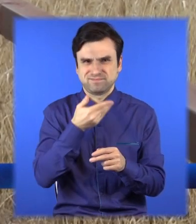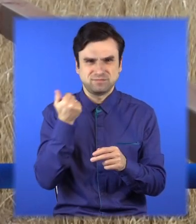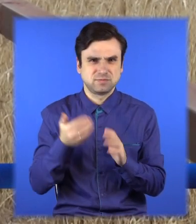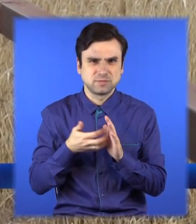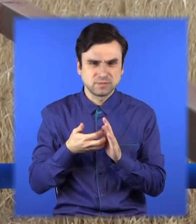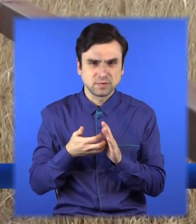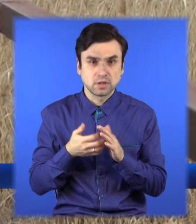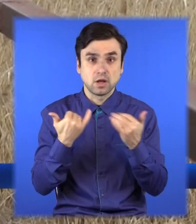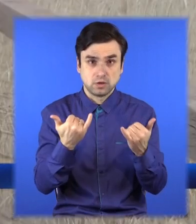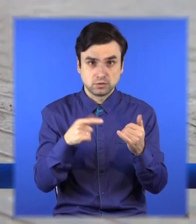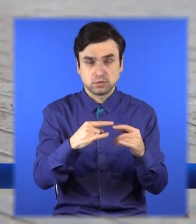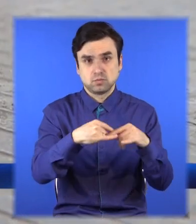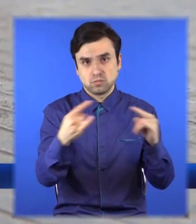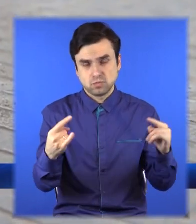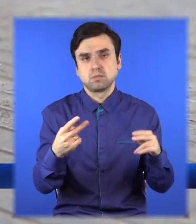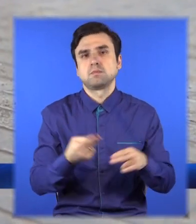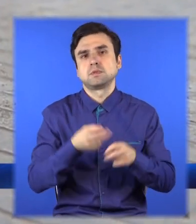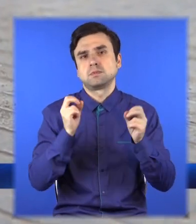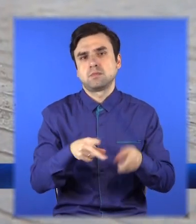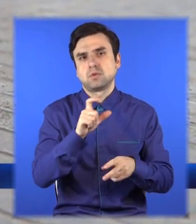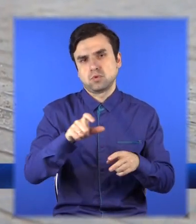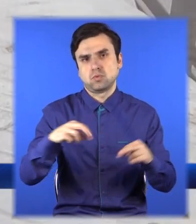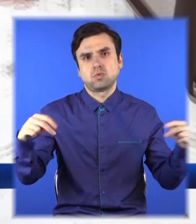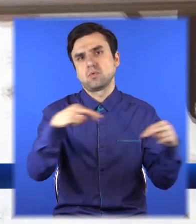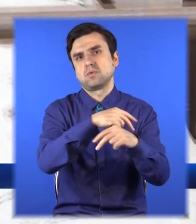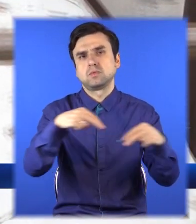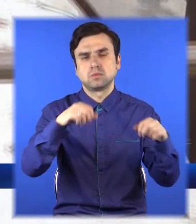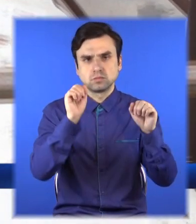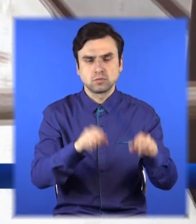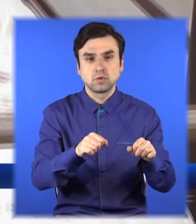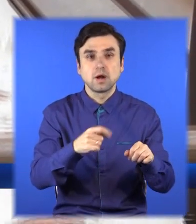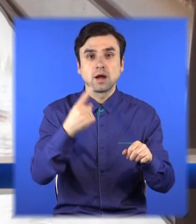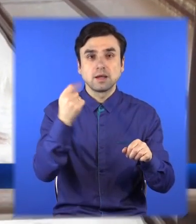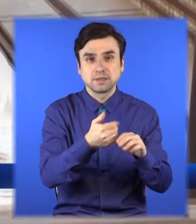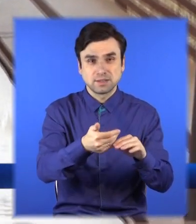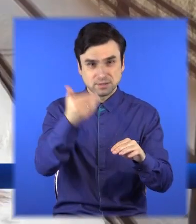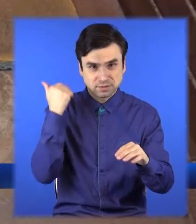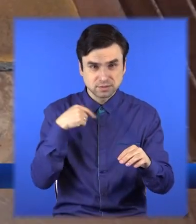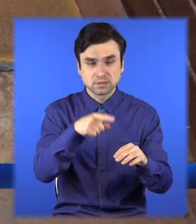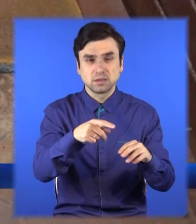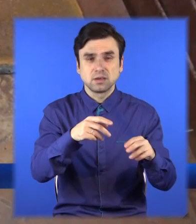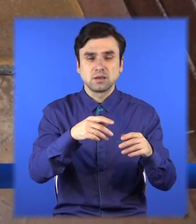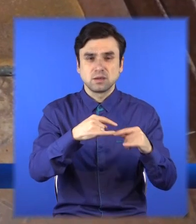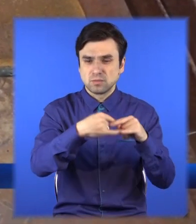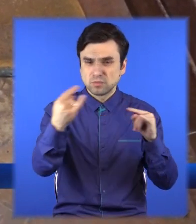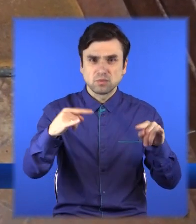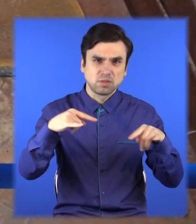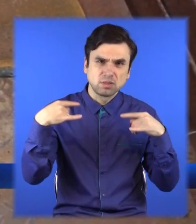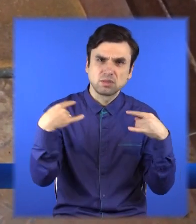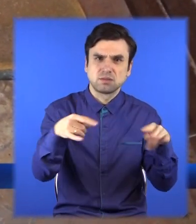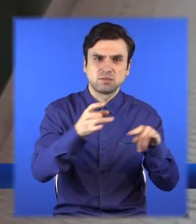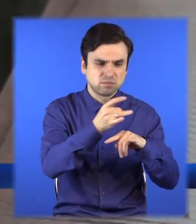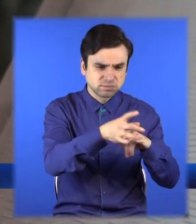бюджеті. Але тепер цей міст є безпечним для місцевих. Нагадаю, ще тиждень тому цей місток виглядав розгойданим